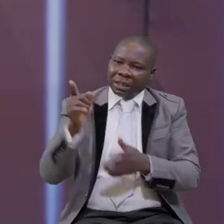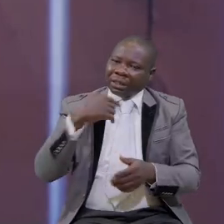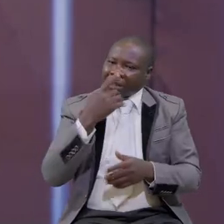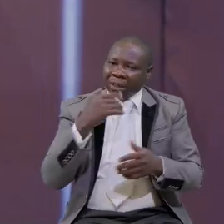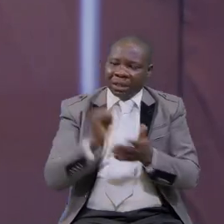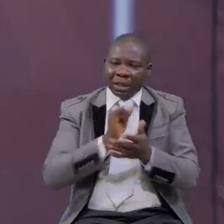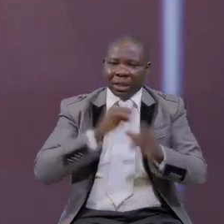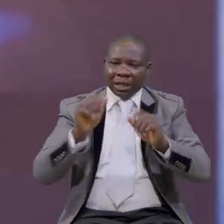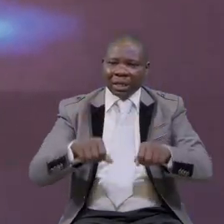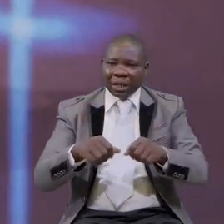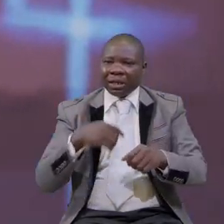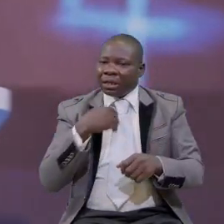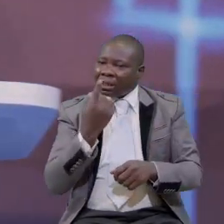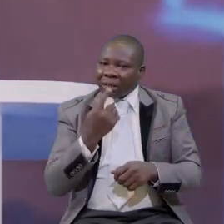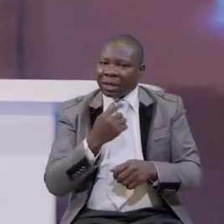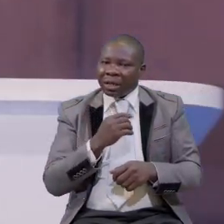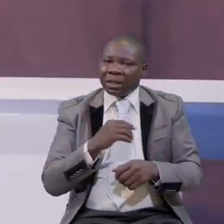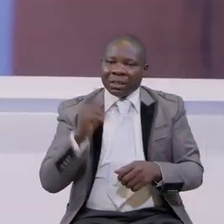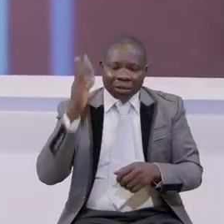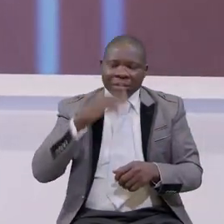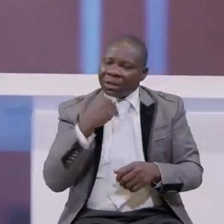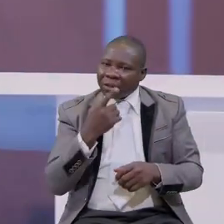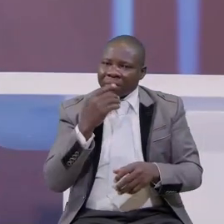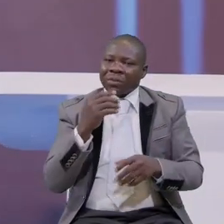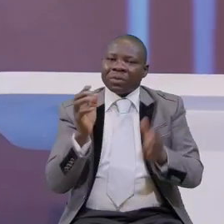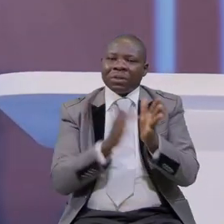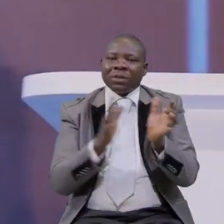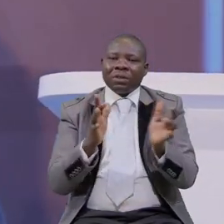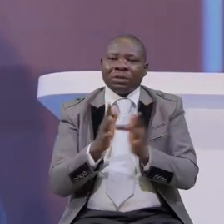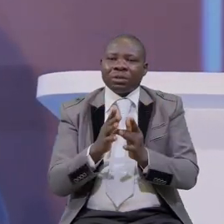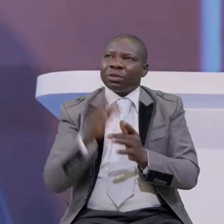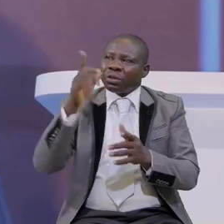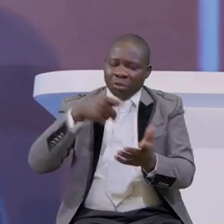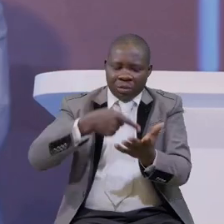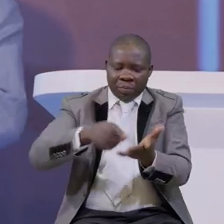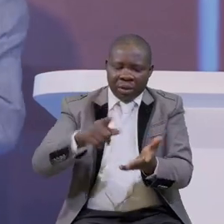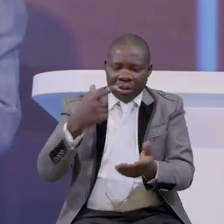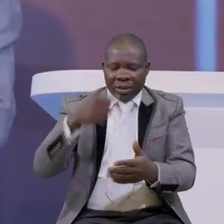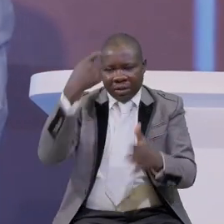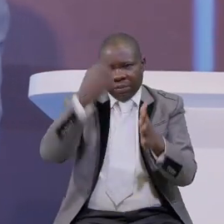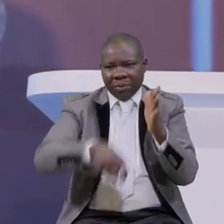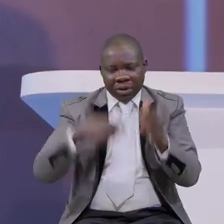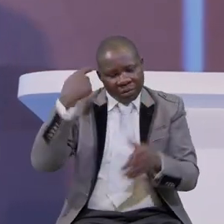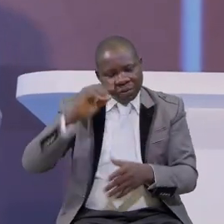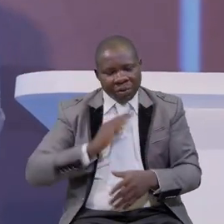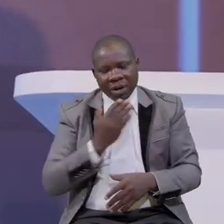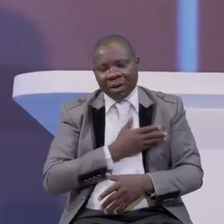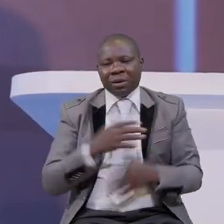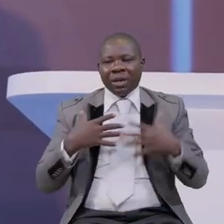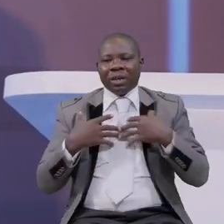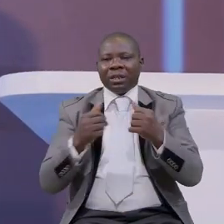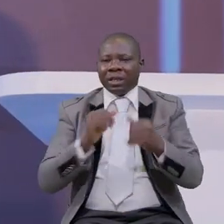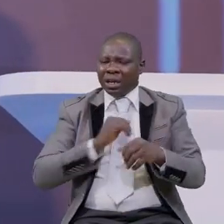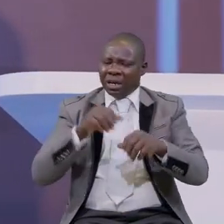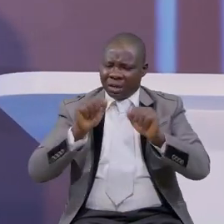Seigneur, tu es le Seigneur du ciel et de la terre, je pouvais dire ça. Il dit, Jésus, tu as payé le prix pour notre guérison. Je pouvais